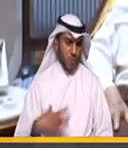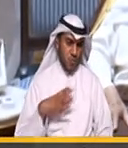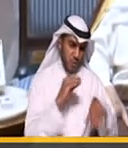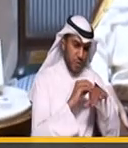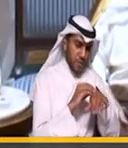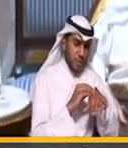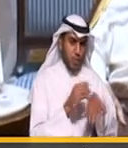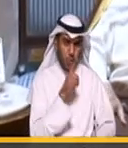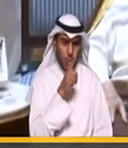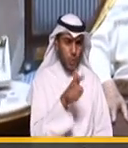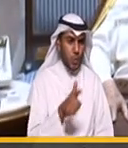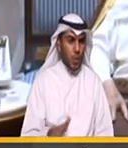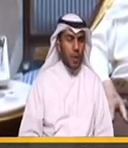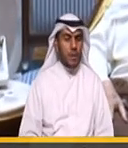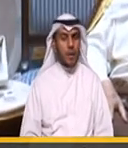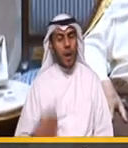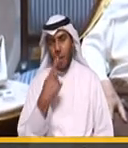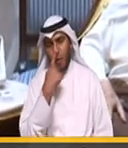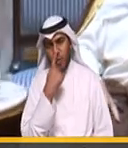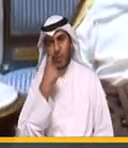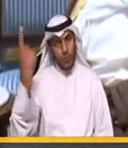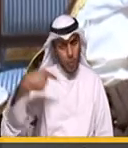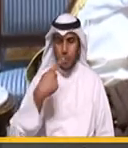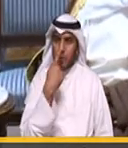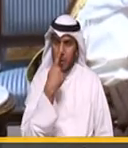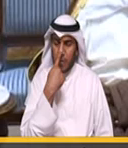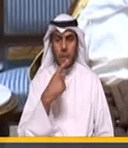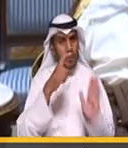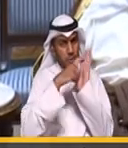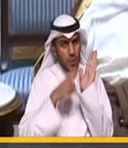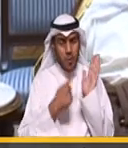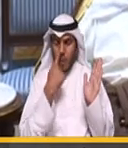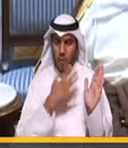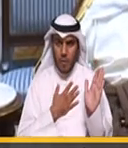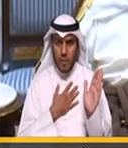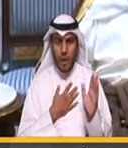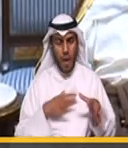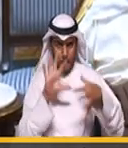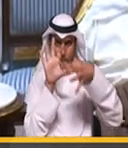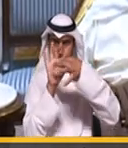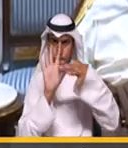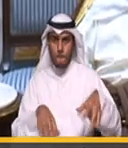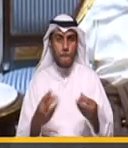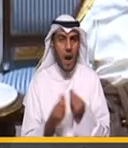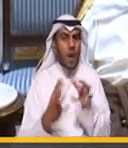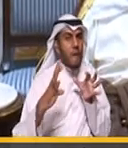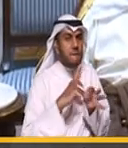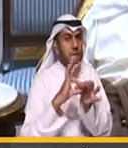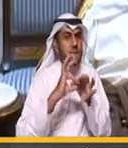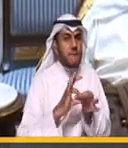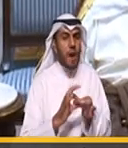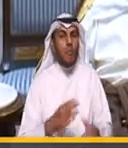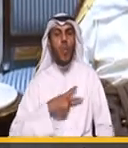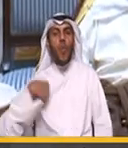شاء الله احنا ماشيين على التوجيهات، والان تعمرك عندنا برنامج كامل مع وزاره التربيه، عندهم انشطه